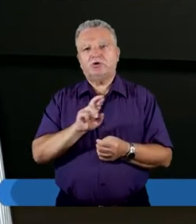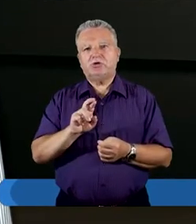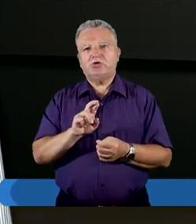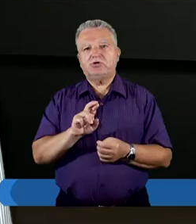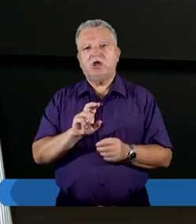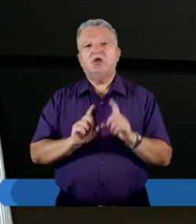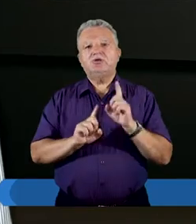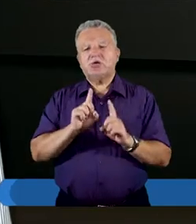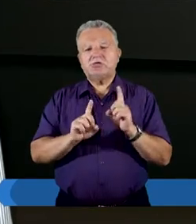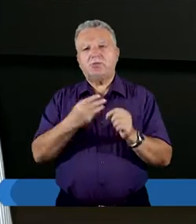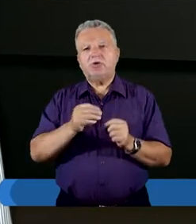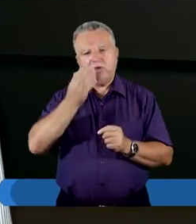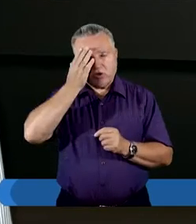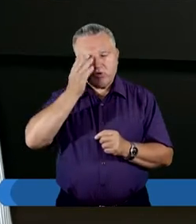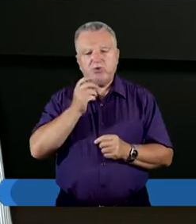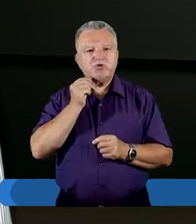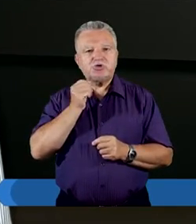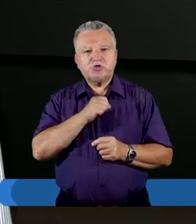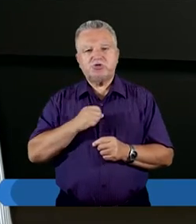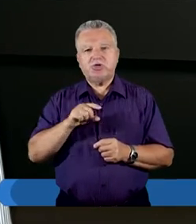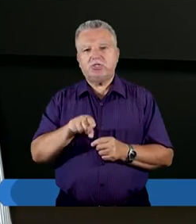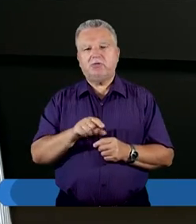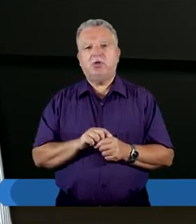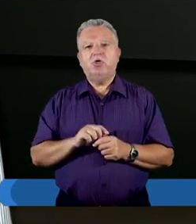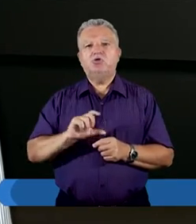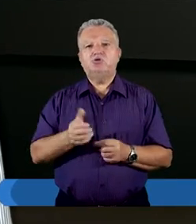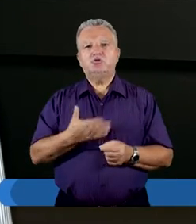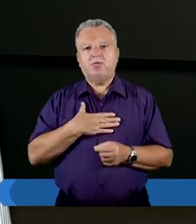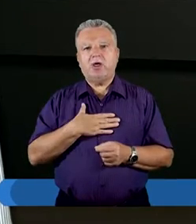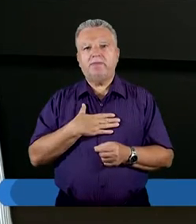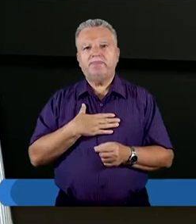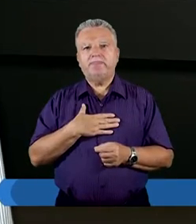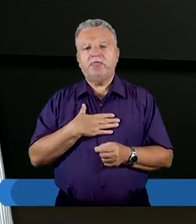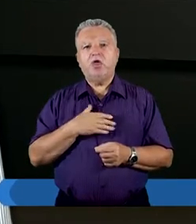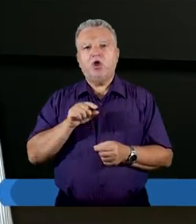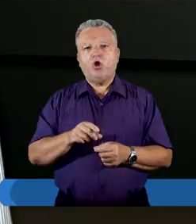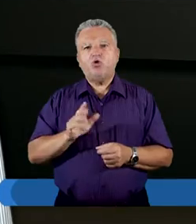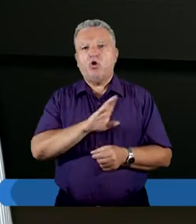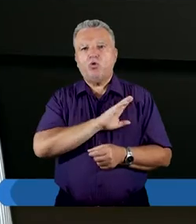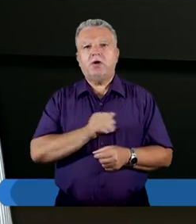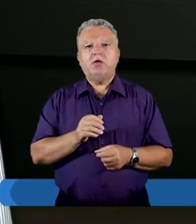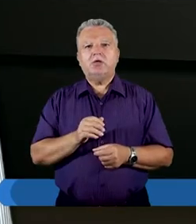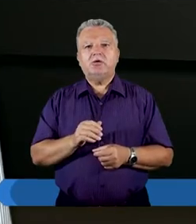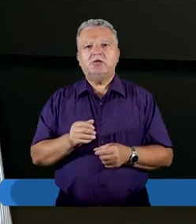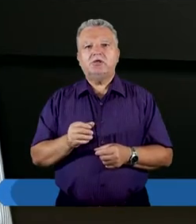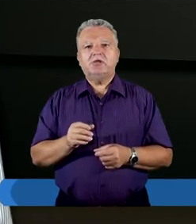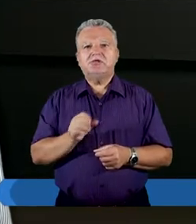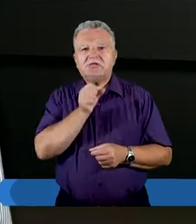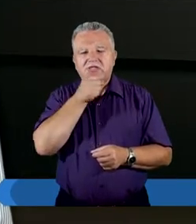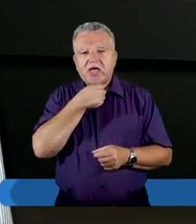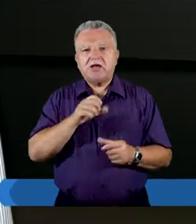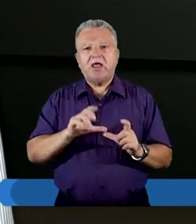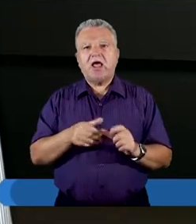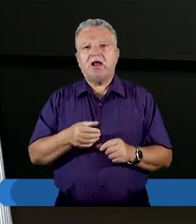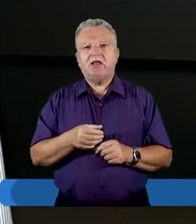tym się do końca cieszyć. Hiob umarł stary, ale najedzony tym życiem, które otrzymał. Byśmy powiedzieli,